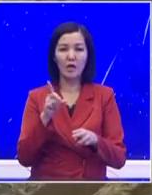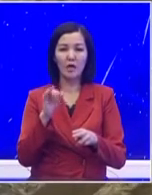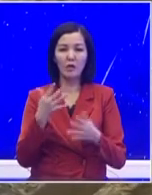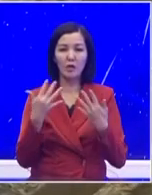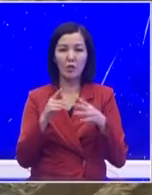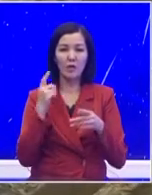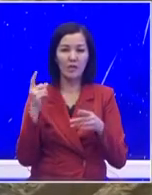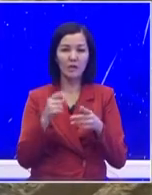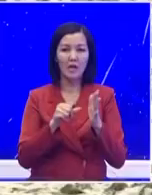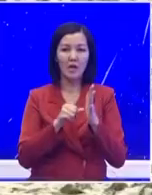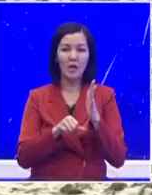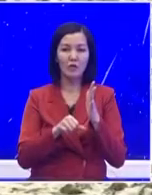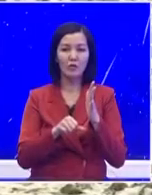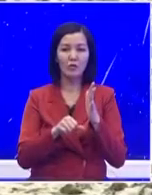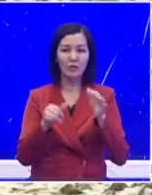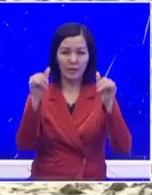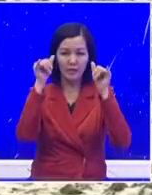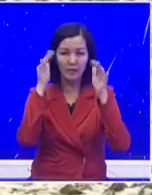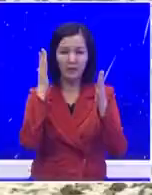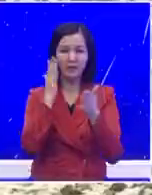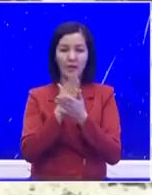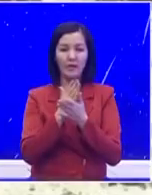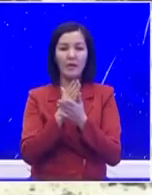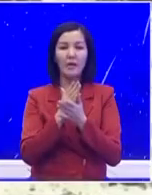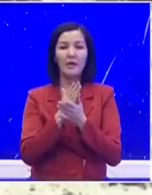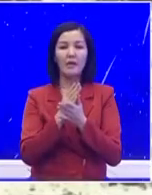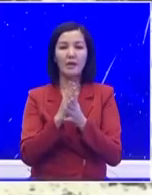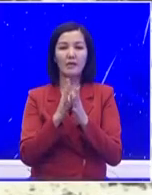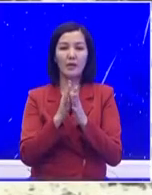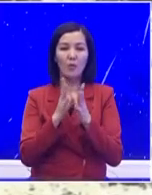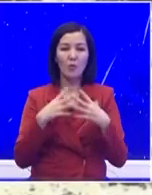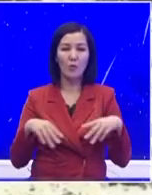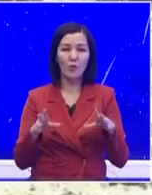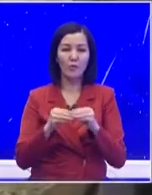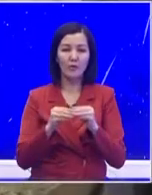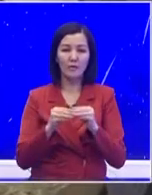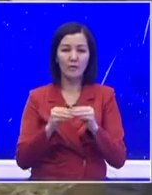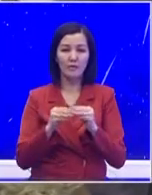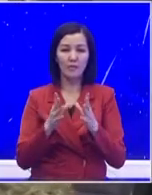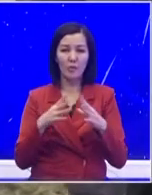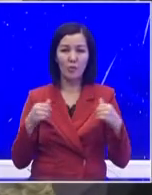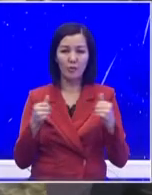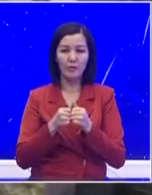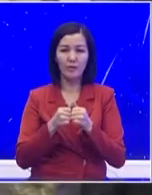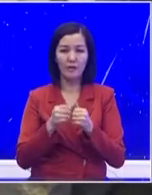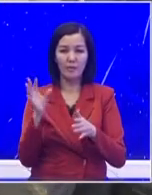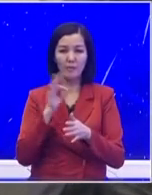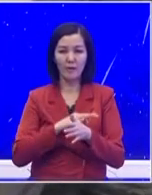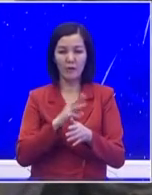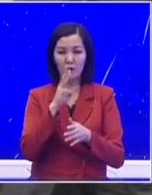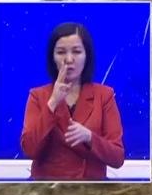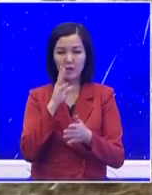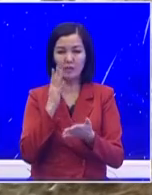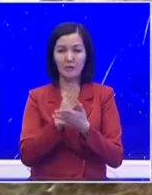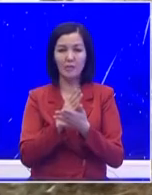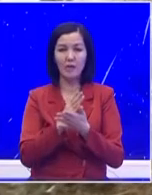Қазір қорасында 600 басқа жуық қазақтың ақбас сиыры бар. Балашағаның несібесін осы түліктен тауып отырмыз дейді Мәжит Көлиев. Десе де